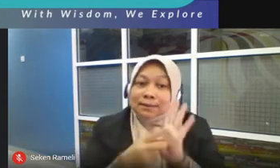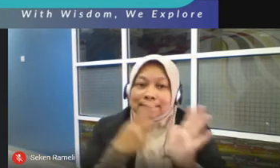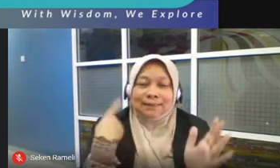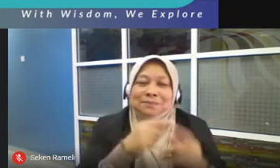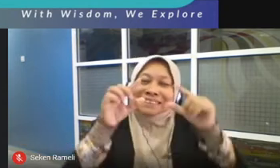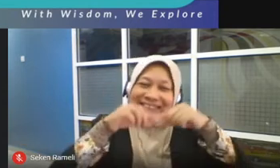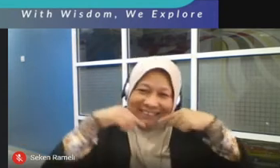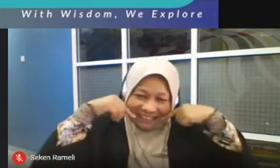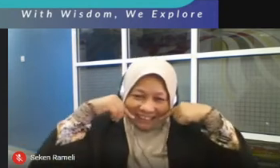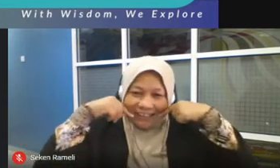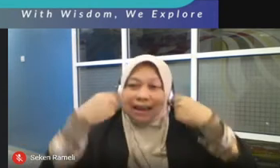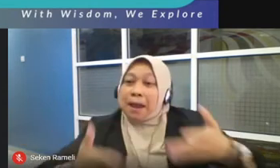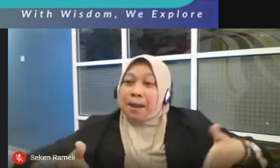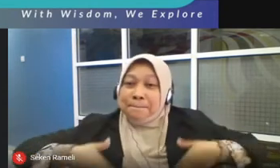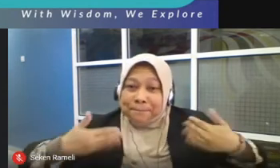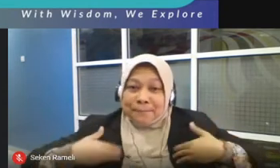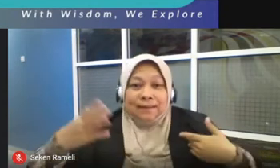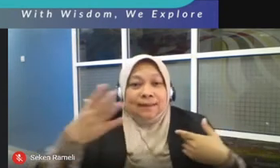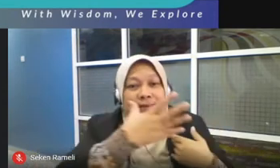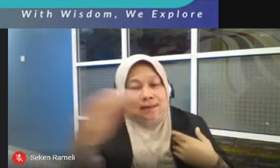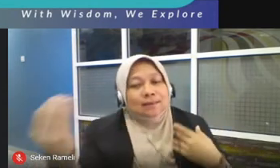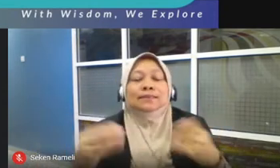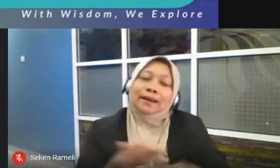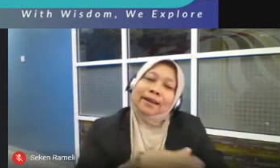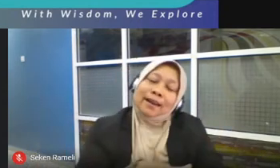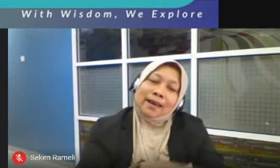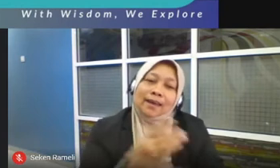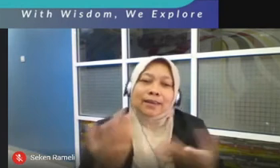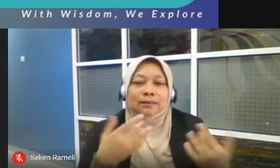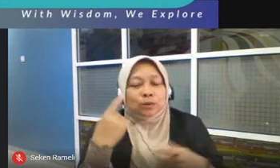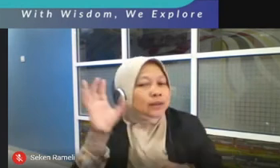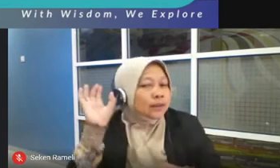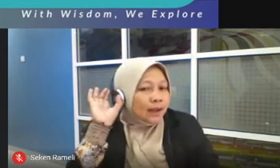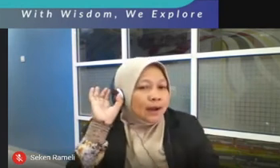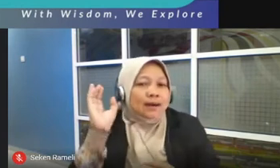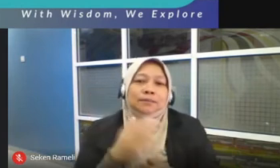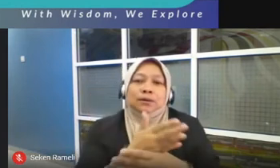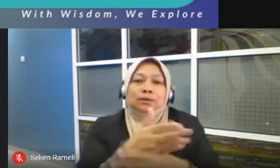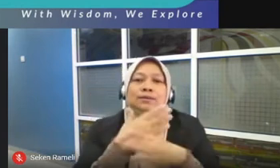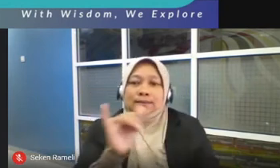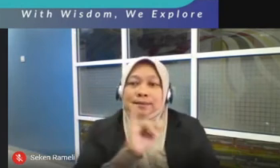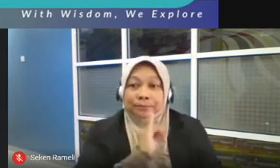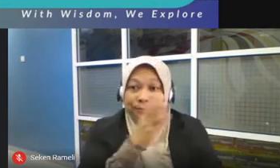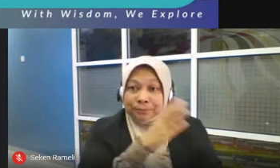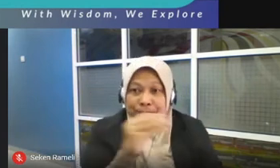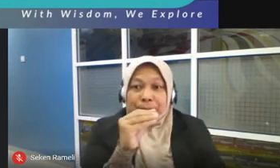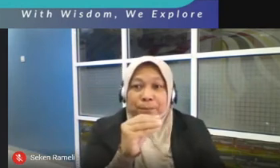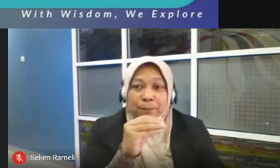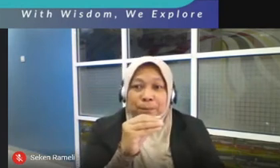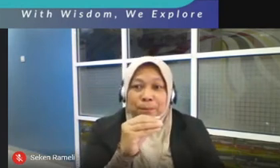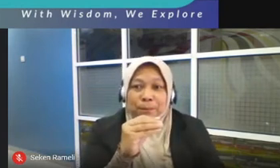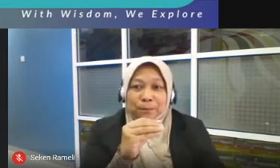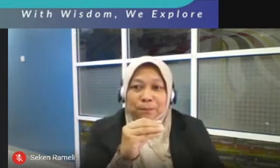ceria, kita kena happy dan juga santai-santai untuk mendengar perkongsian saya hari ni Dan juga